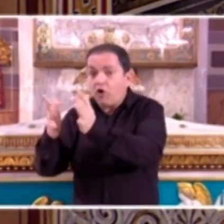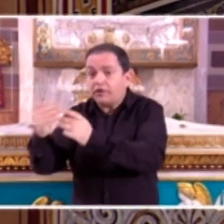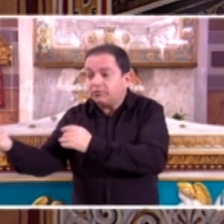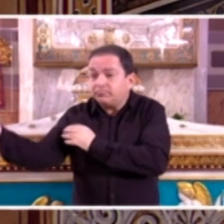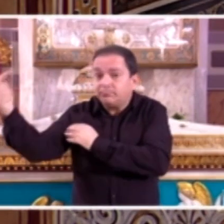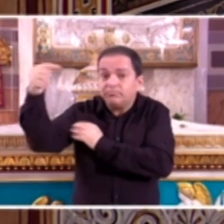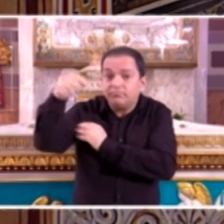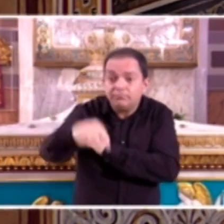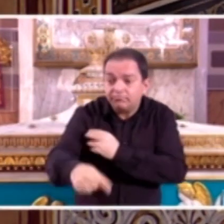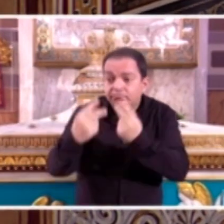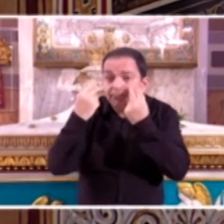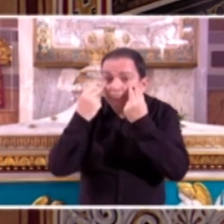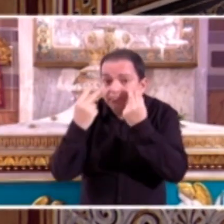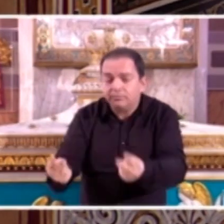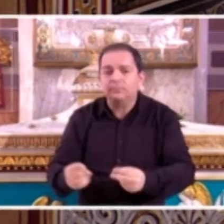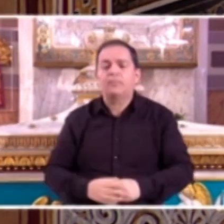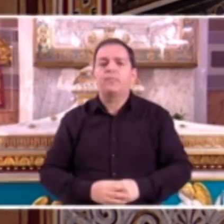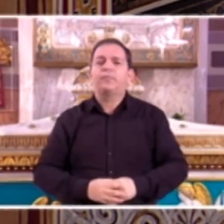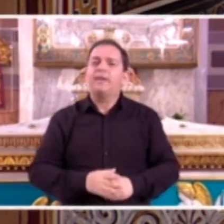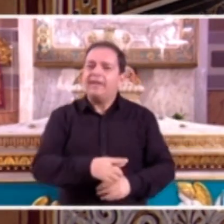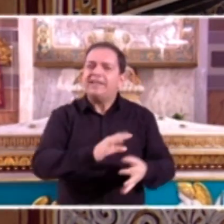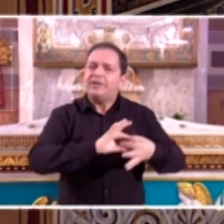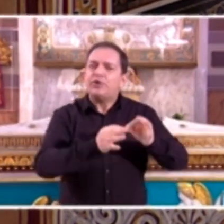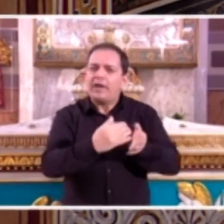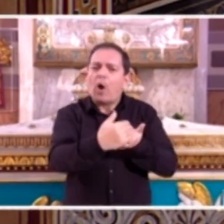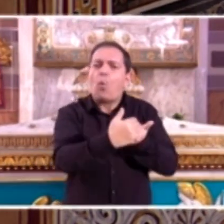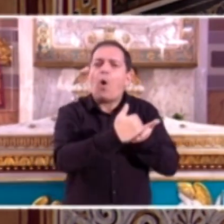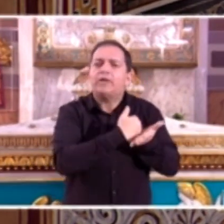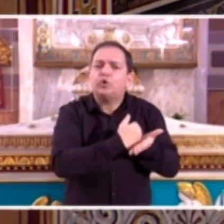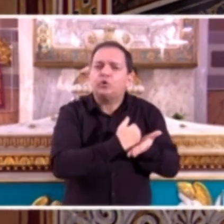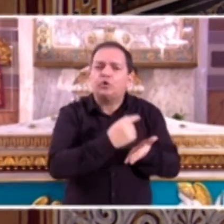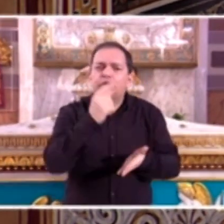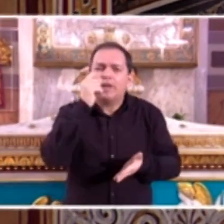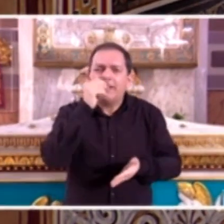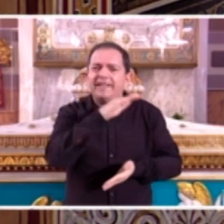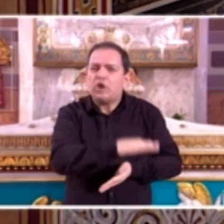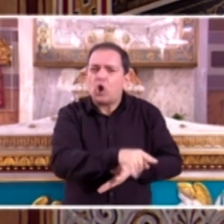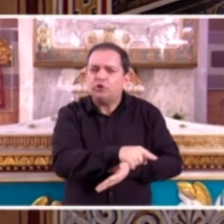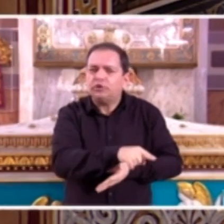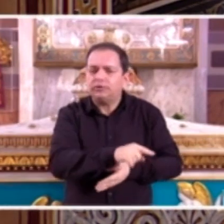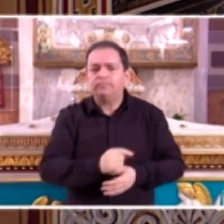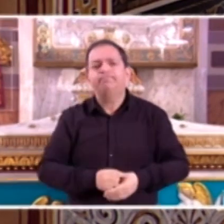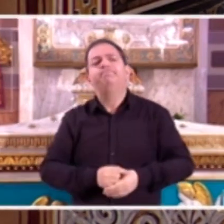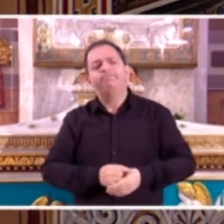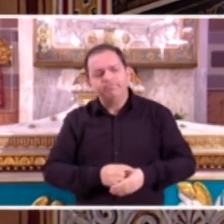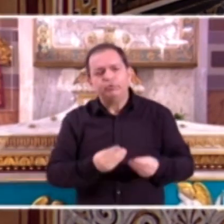Όπως ο άσωτος Υιός της παραβολής μας, έτσι και ο σύγχρονος άνθρωπος